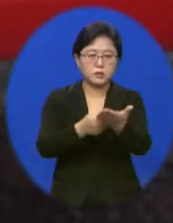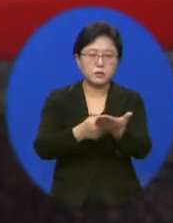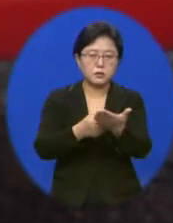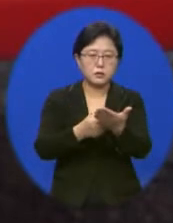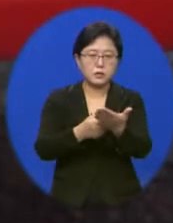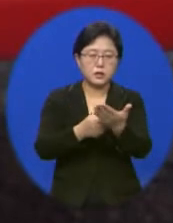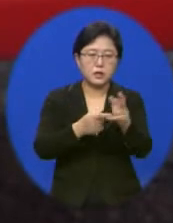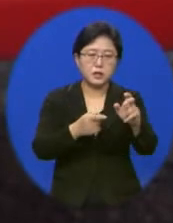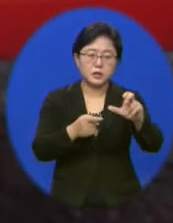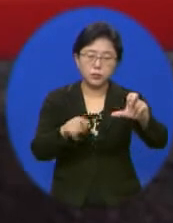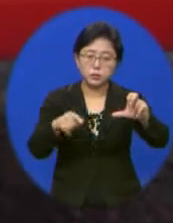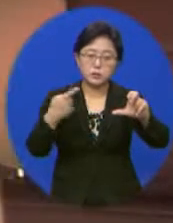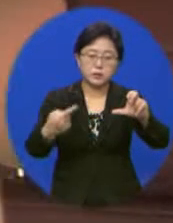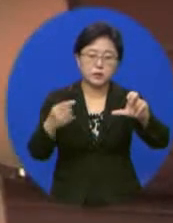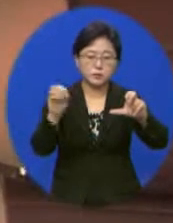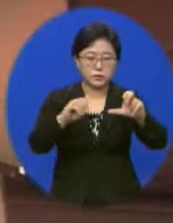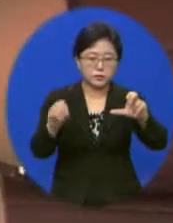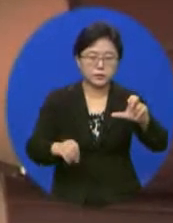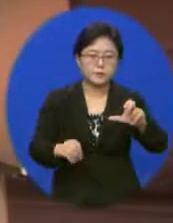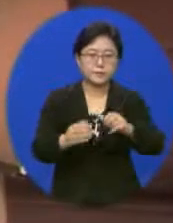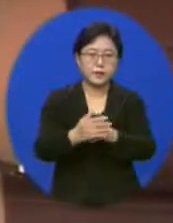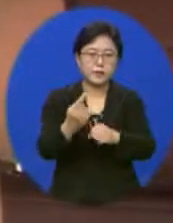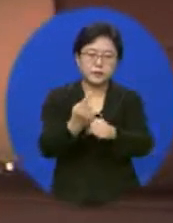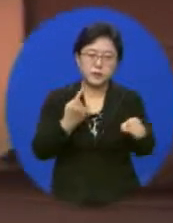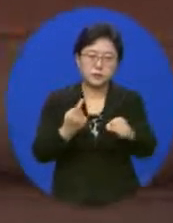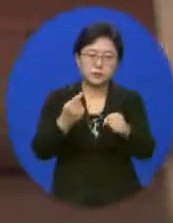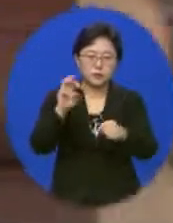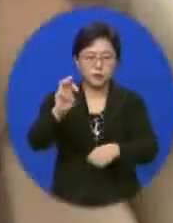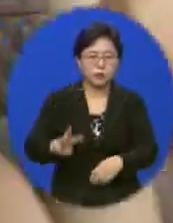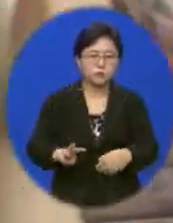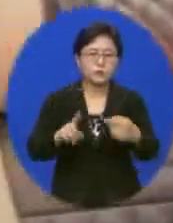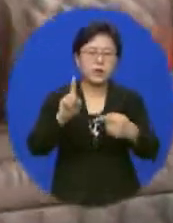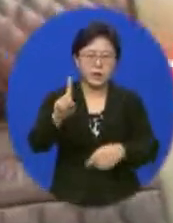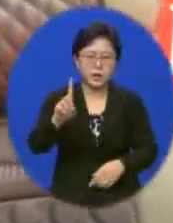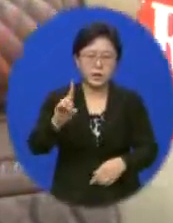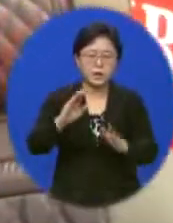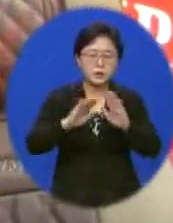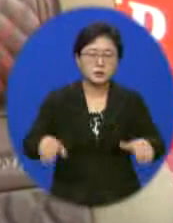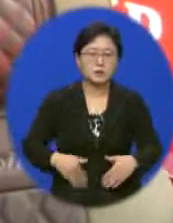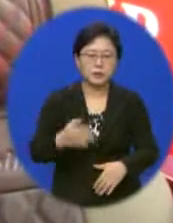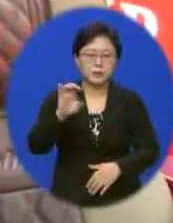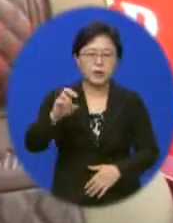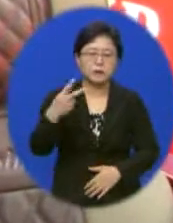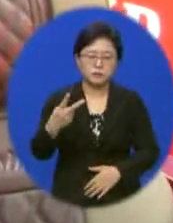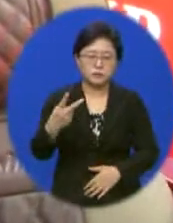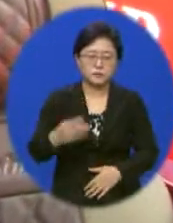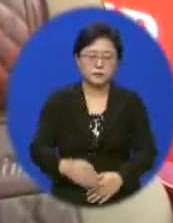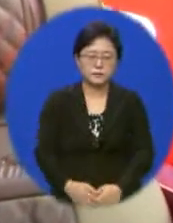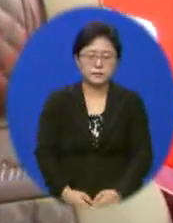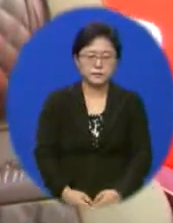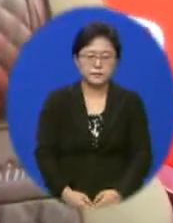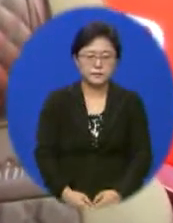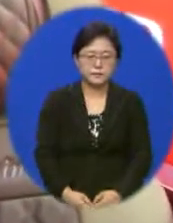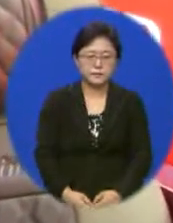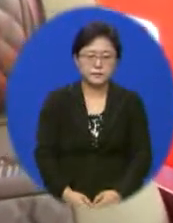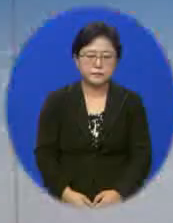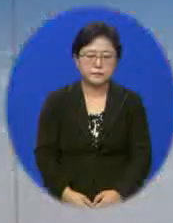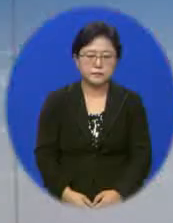휴업률이 25.1%였습니다. 지난해 광주 휴업버스는 한 대, 전남은 42대였습니다.